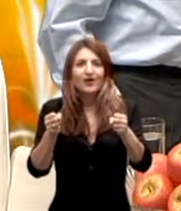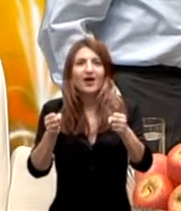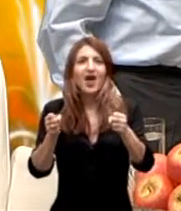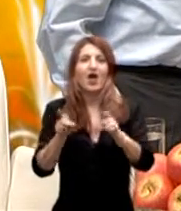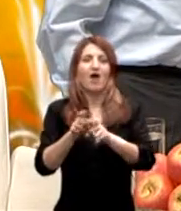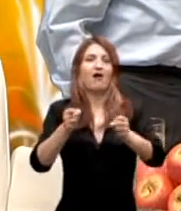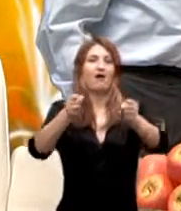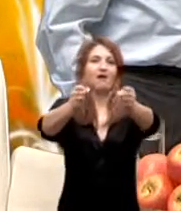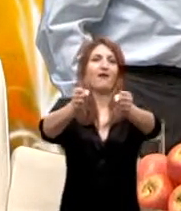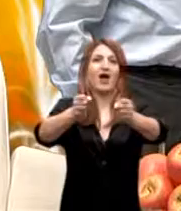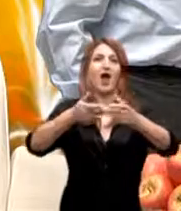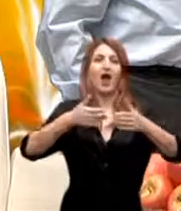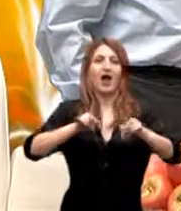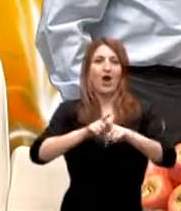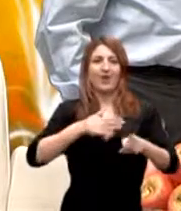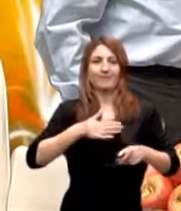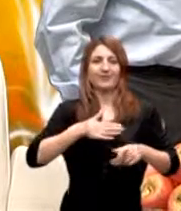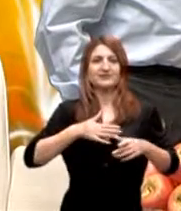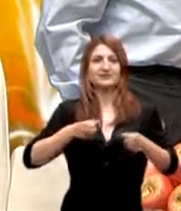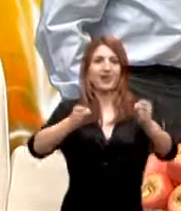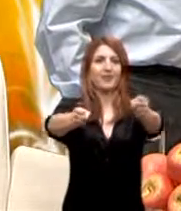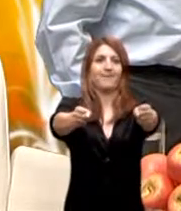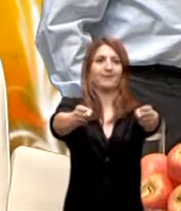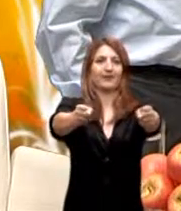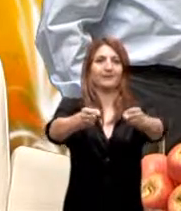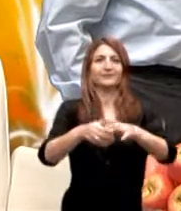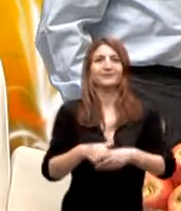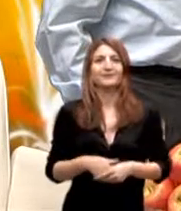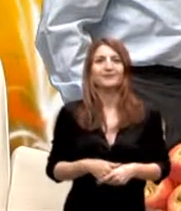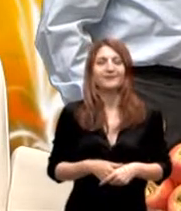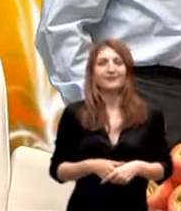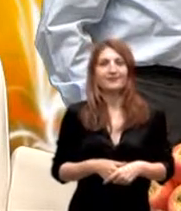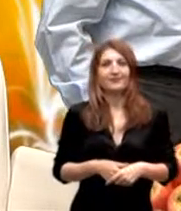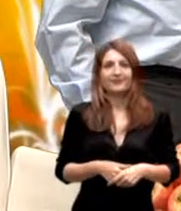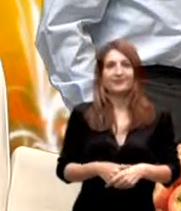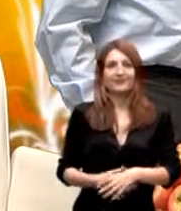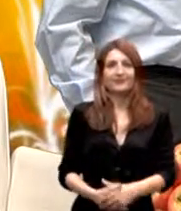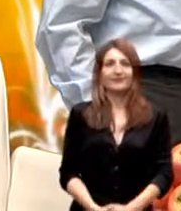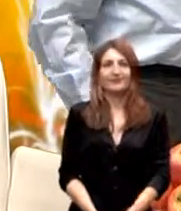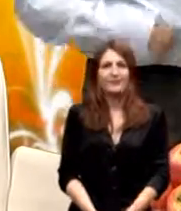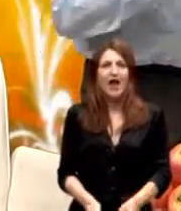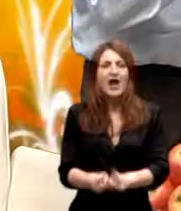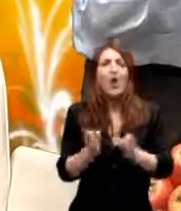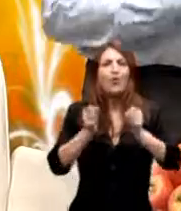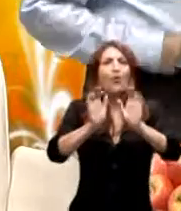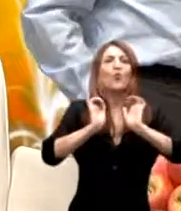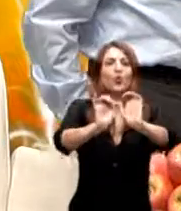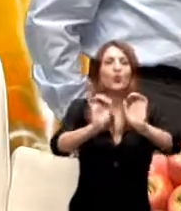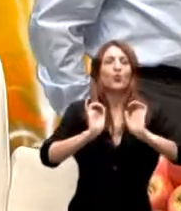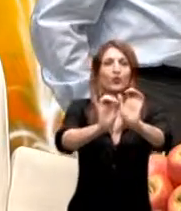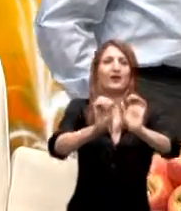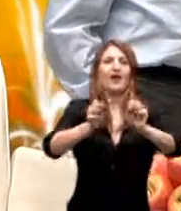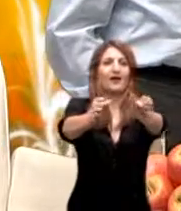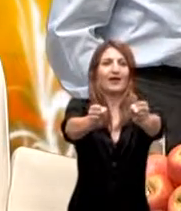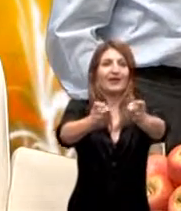ovako u visini svojih grudi. Napred, ajde. Tako. I gurniš. Napred ruku, da.